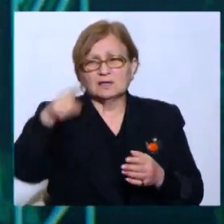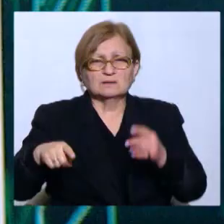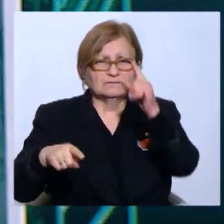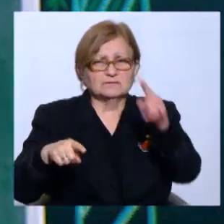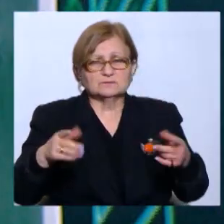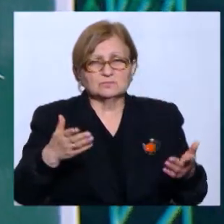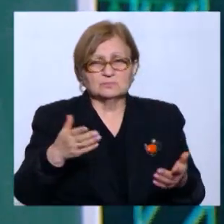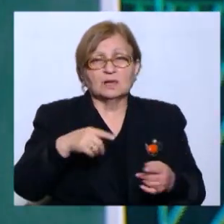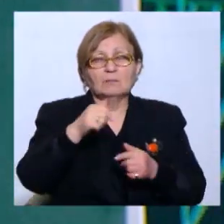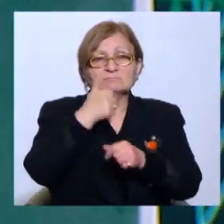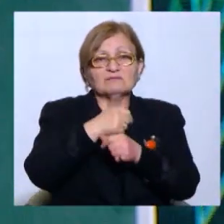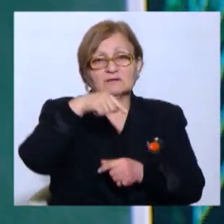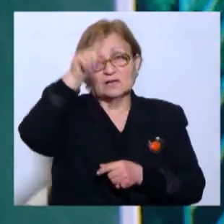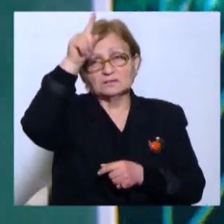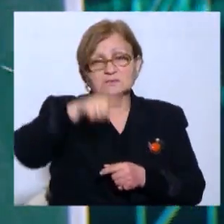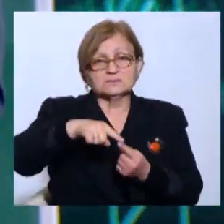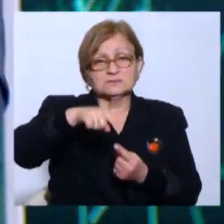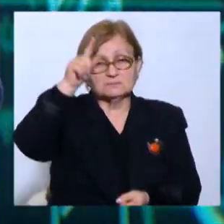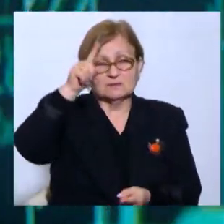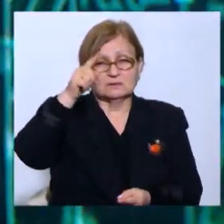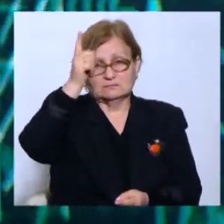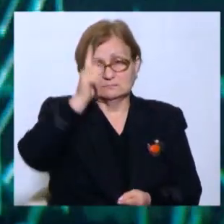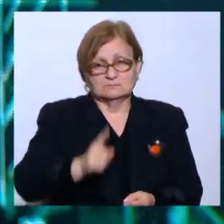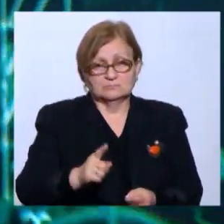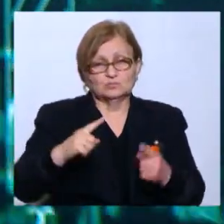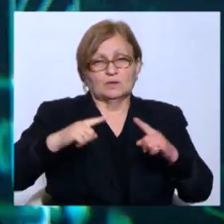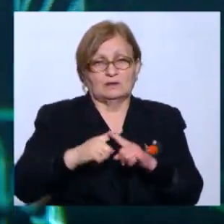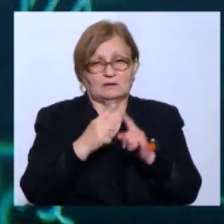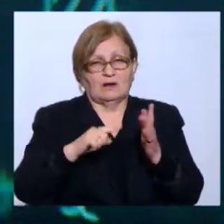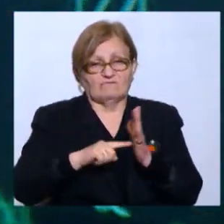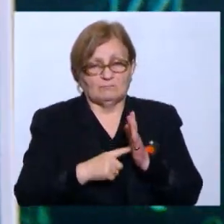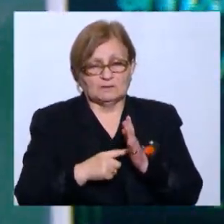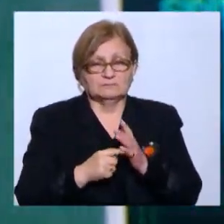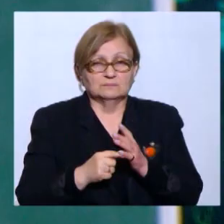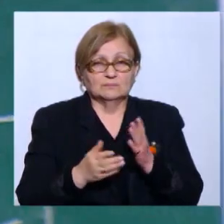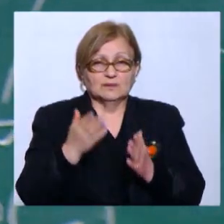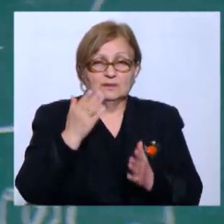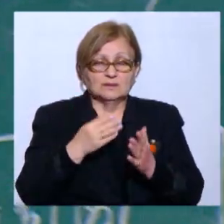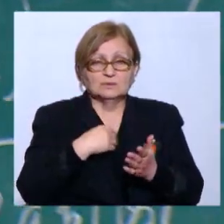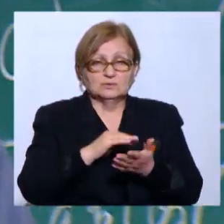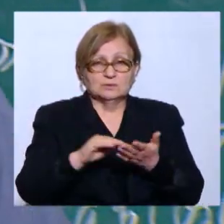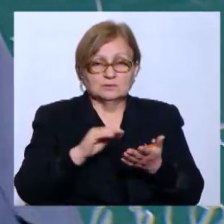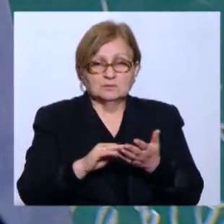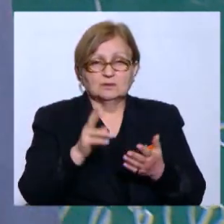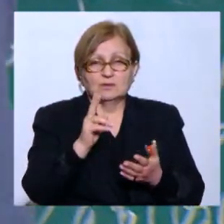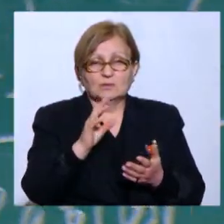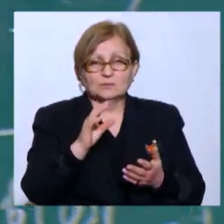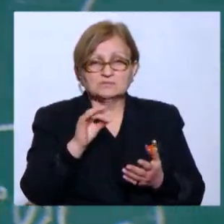იმ შესაბამისი სიმაღლე ამ გვერდზე დაშვებული. ამიტომ, თუ ჩვენ ჩავწერეთ კოსინუსის